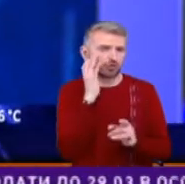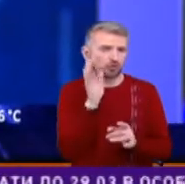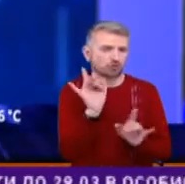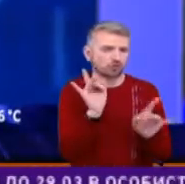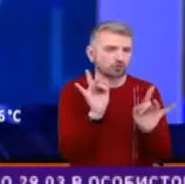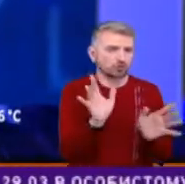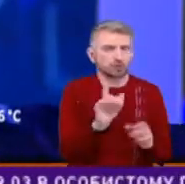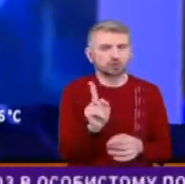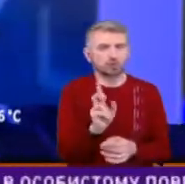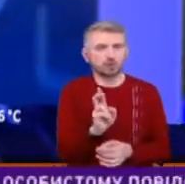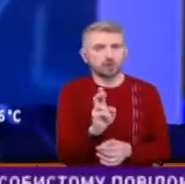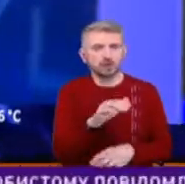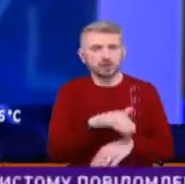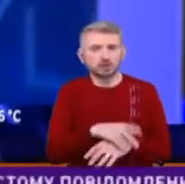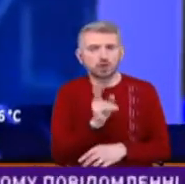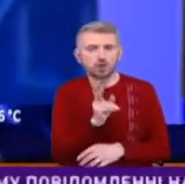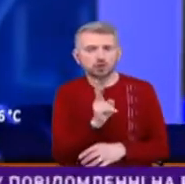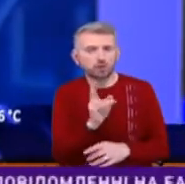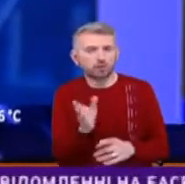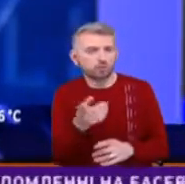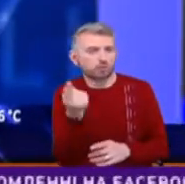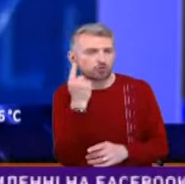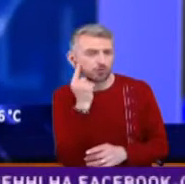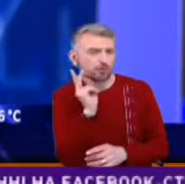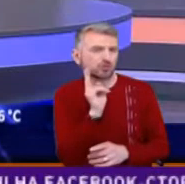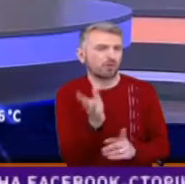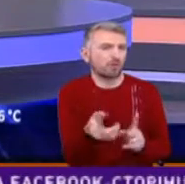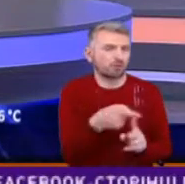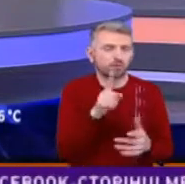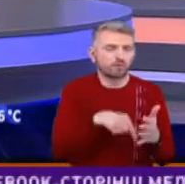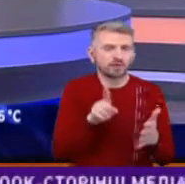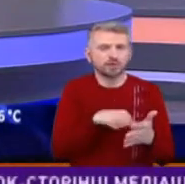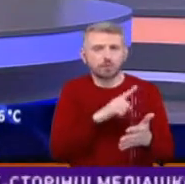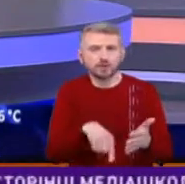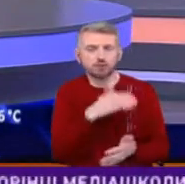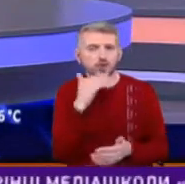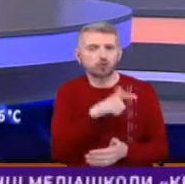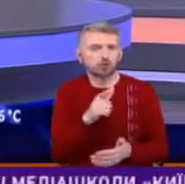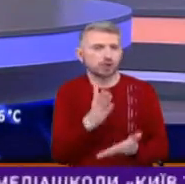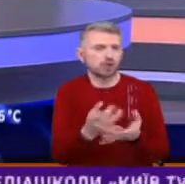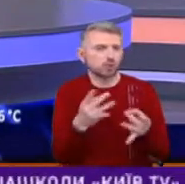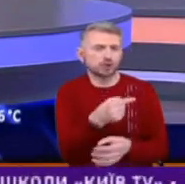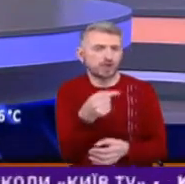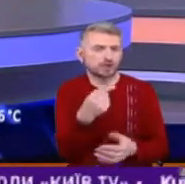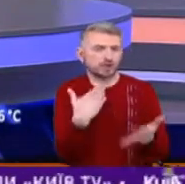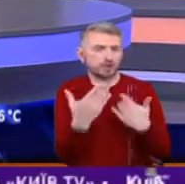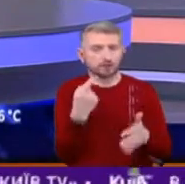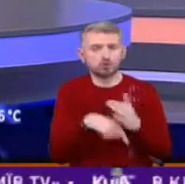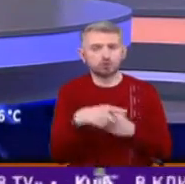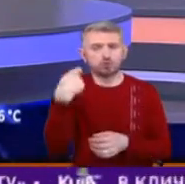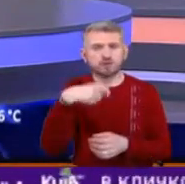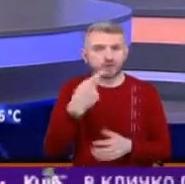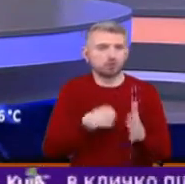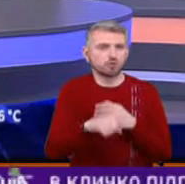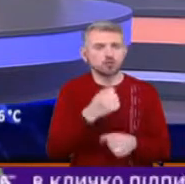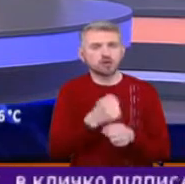щоб фактично, ну, хтось вхопив, хтось почув, повірив, не повірив. У багатьох людей є просто негативне ставлення, тому що президент, тому